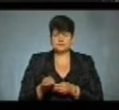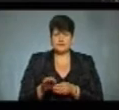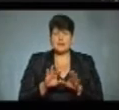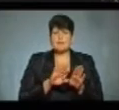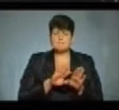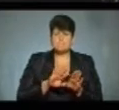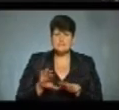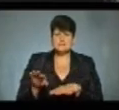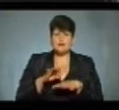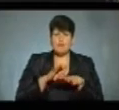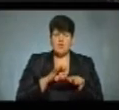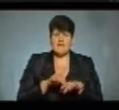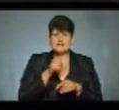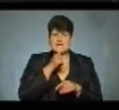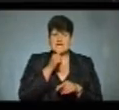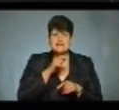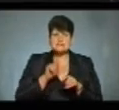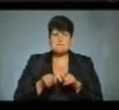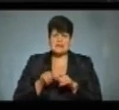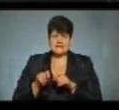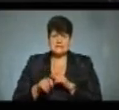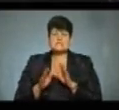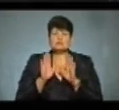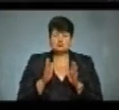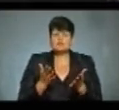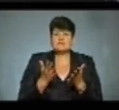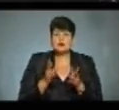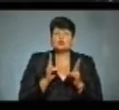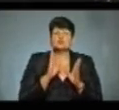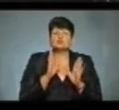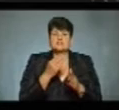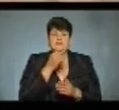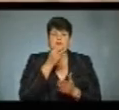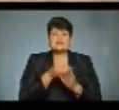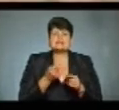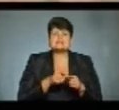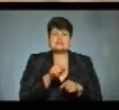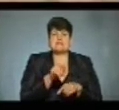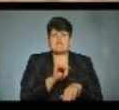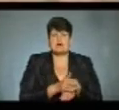після проведення відповідних експертиз буде з'ясовано, хто нестиме відповідальність за даний факт.